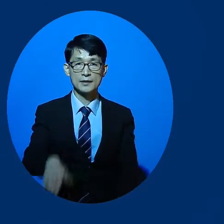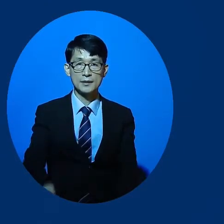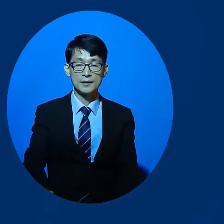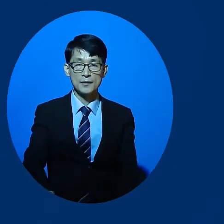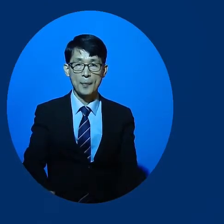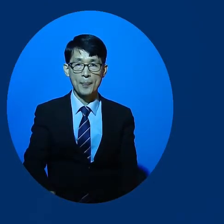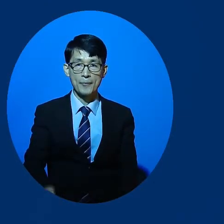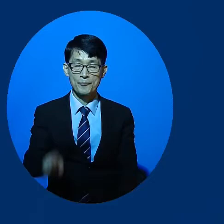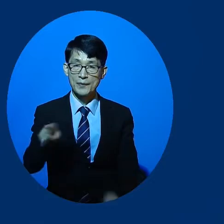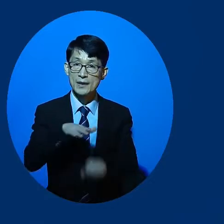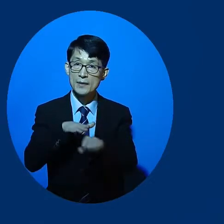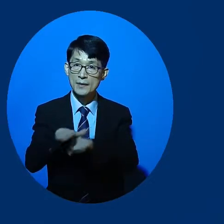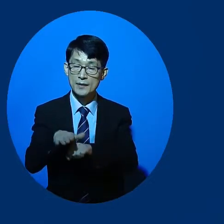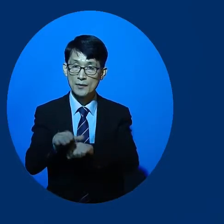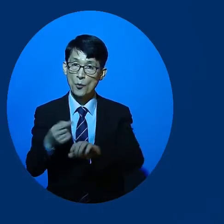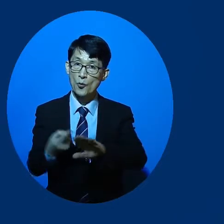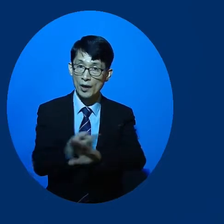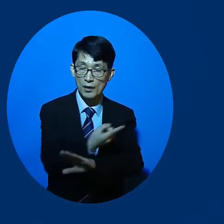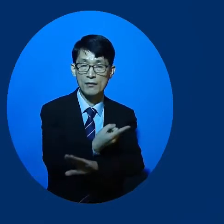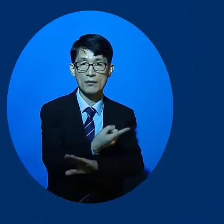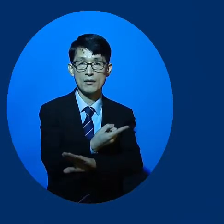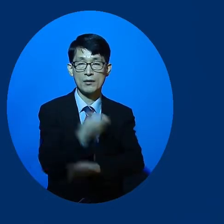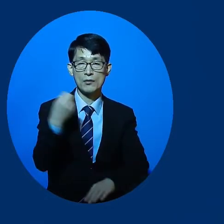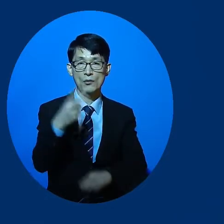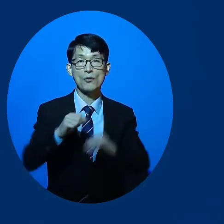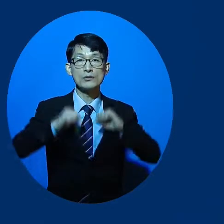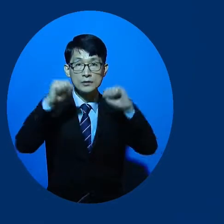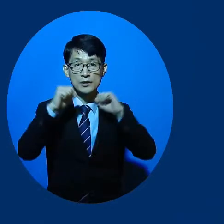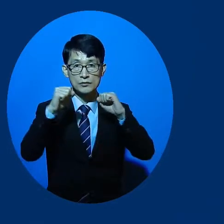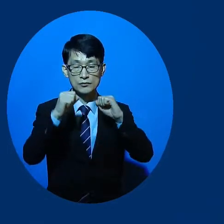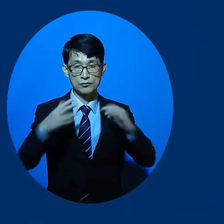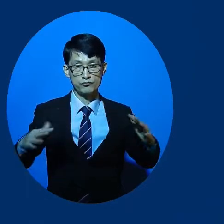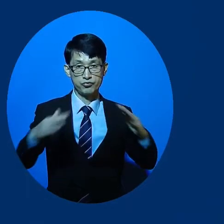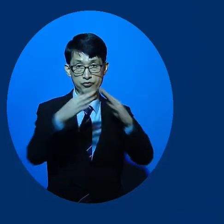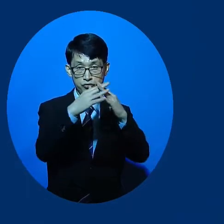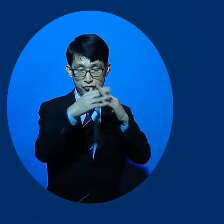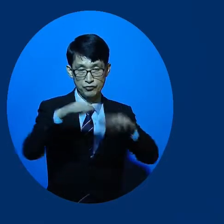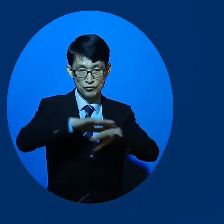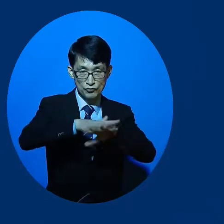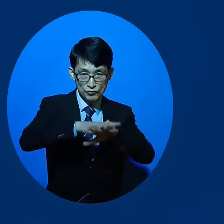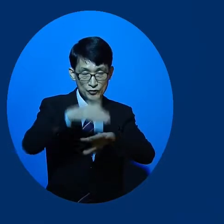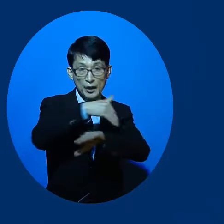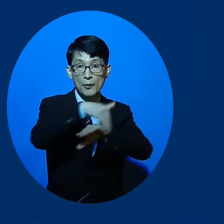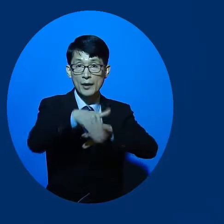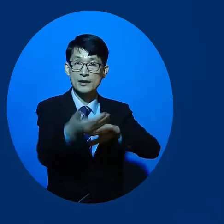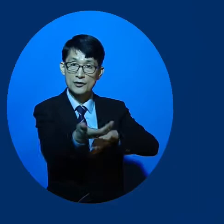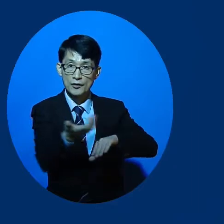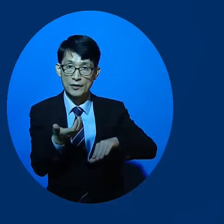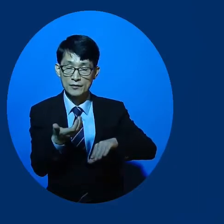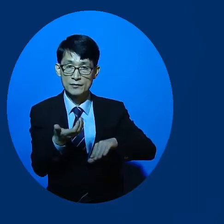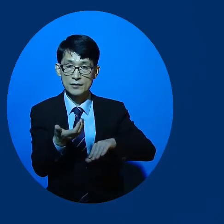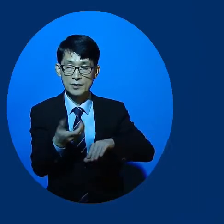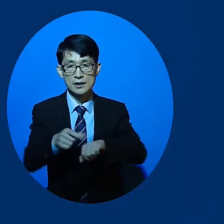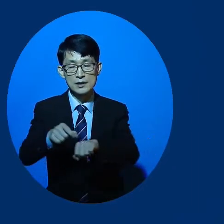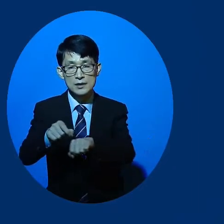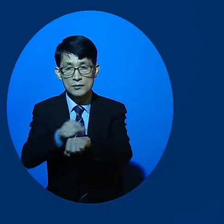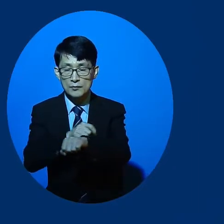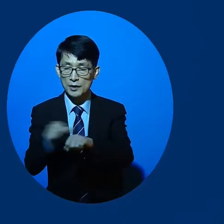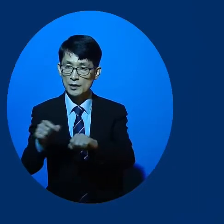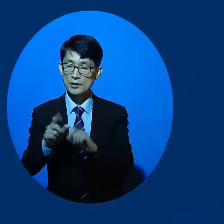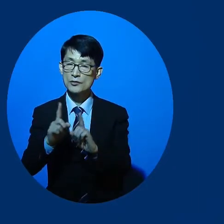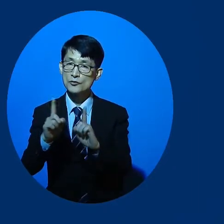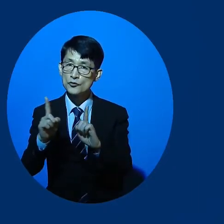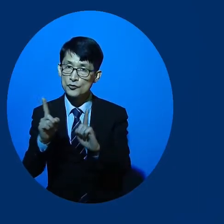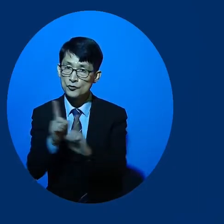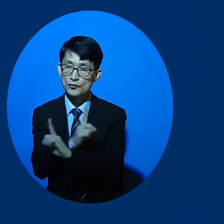말씀을 드렸는데 이거 이외에 체육시설물을 설계하기 전에 특별한 그 수정이 필요한 부분들이 있죠. 이걸